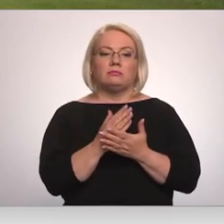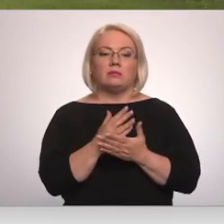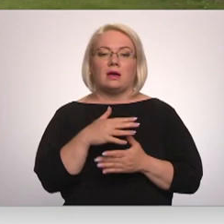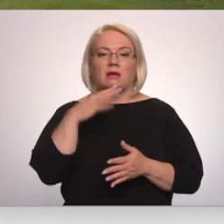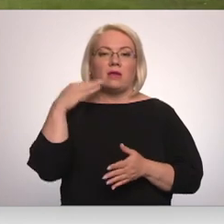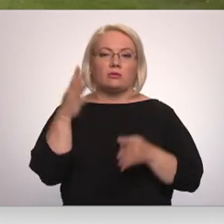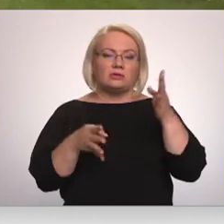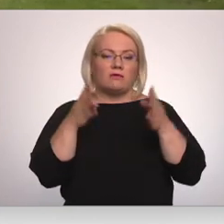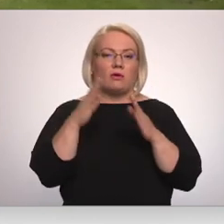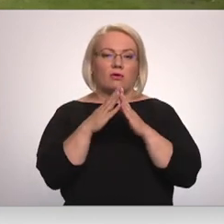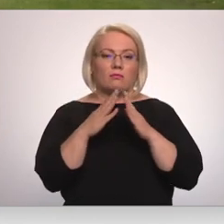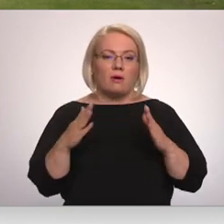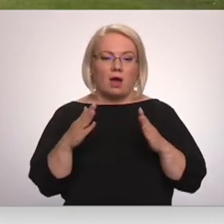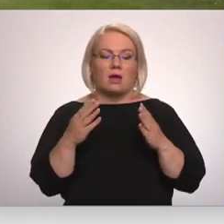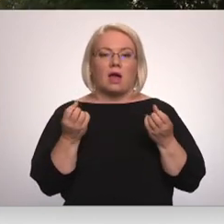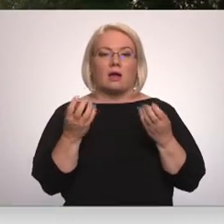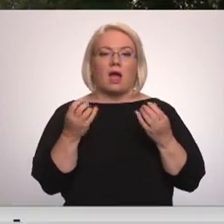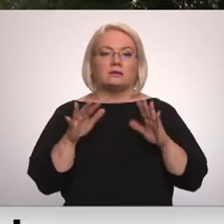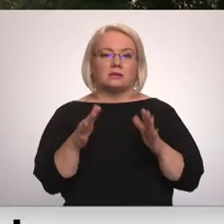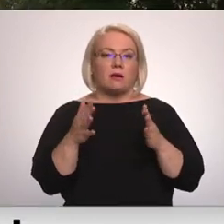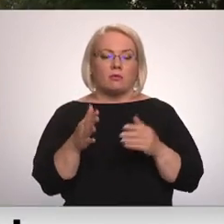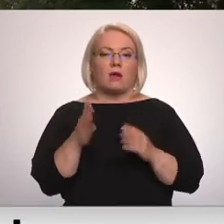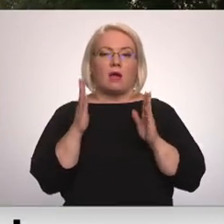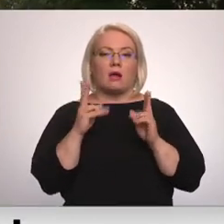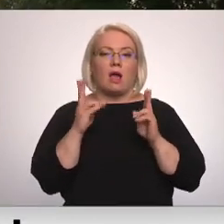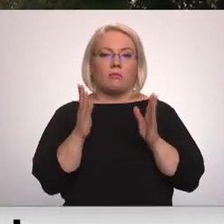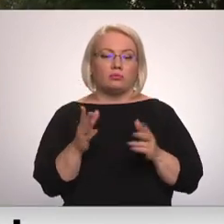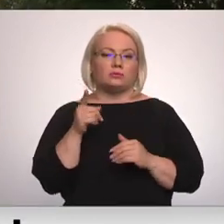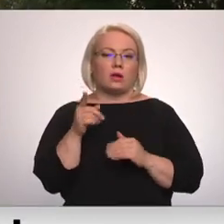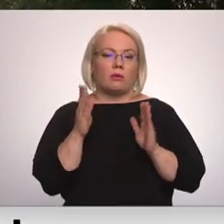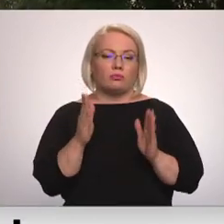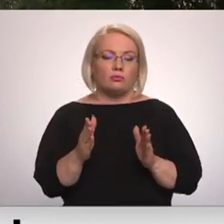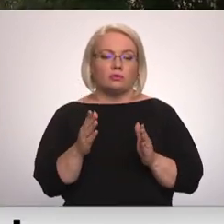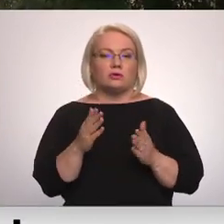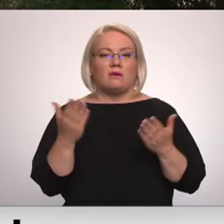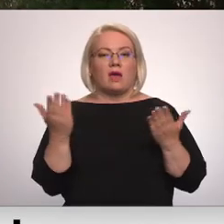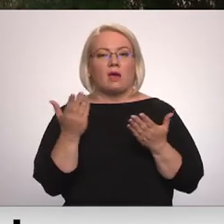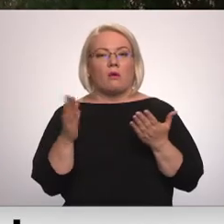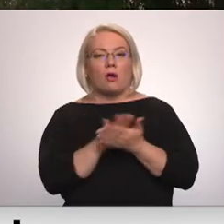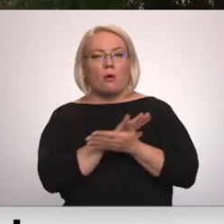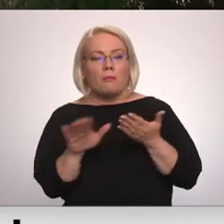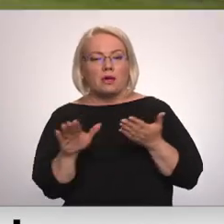daudz dzīvokļu mājā, tā kā gāzes apkura. Tad būs, tad būs. Vai kā kompensēsiet uz kā citu